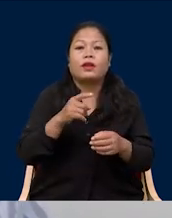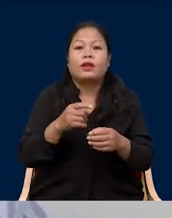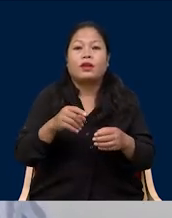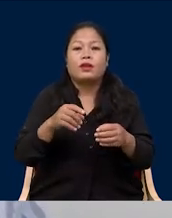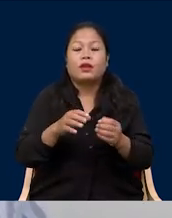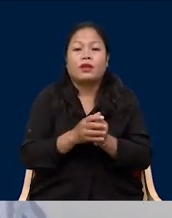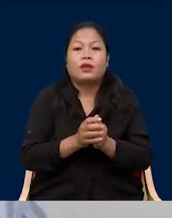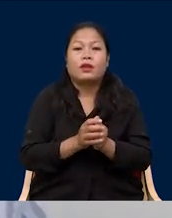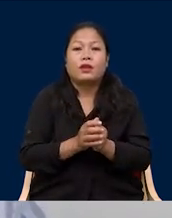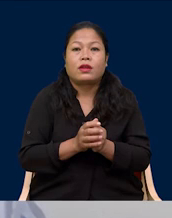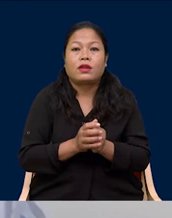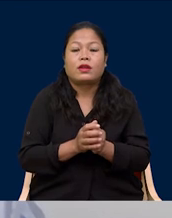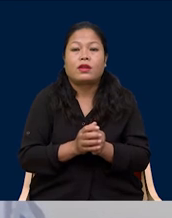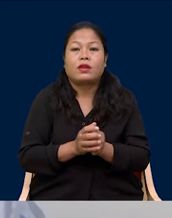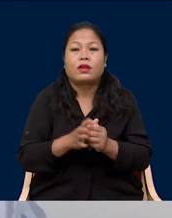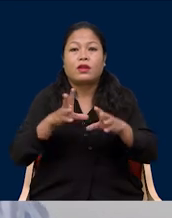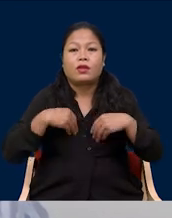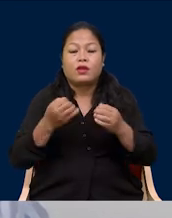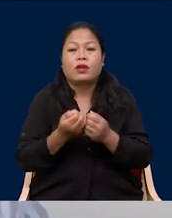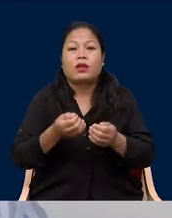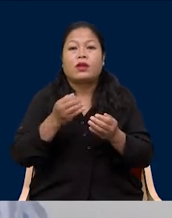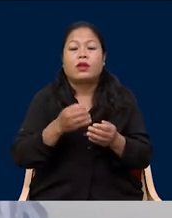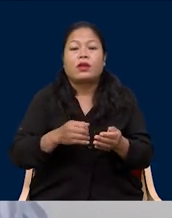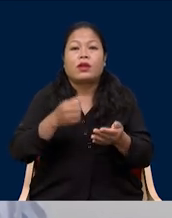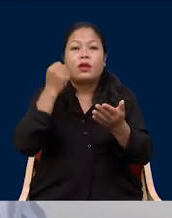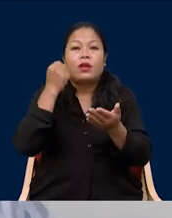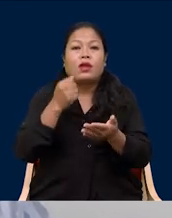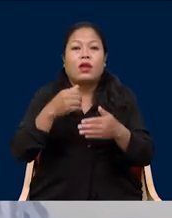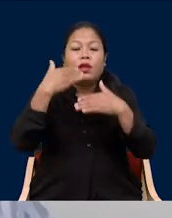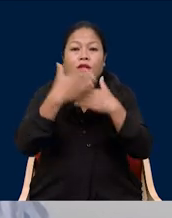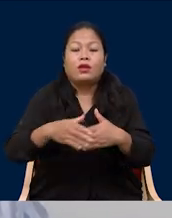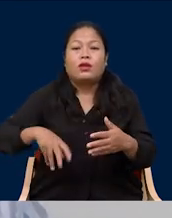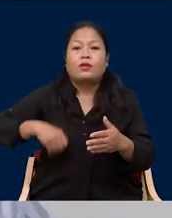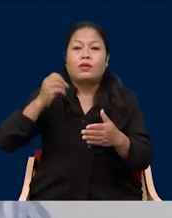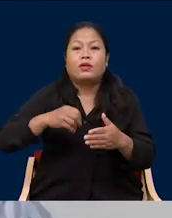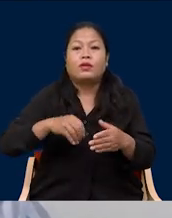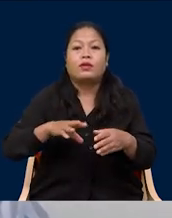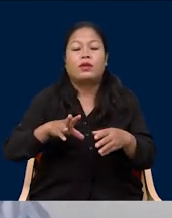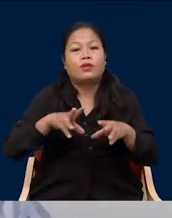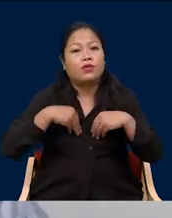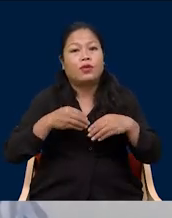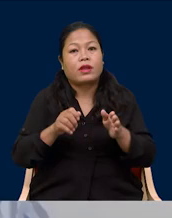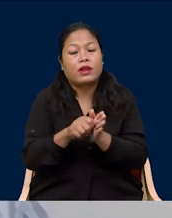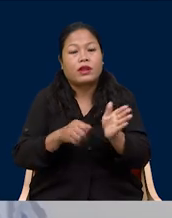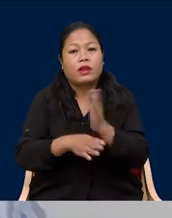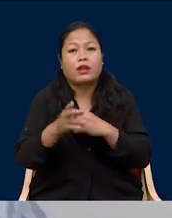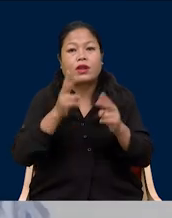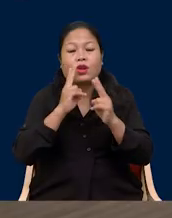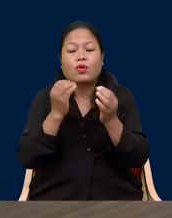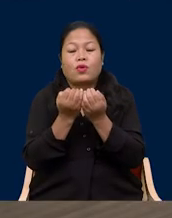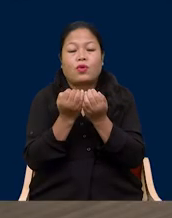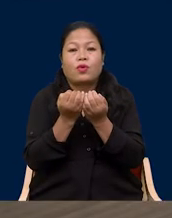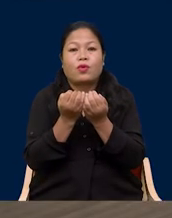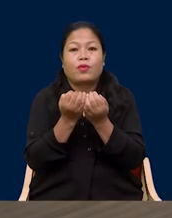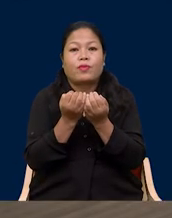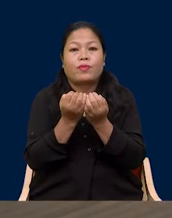कन्सल्टेसनदेखि लिएर त्यसलाई राइटअप गर्नेसम्मका कुरामा पनि त्यो मुद्दालाई चाहिँ हामीले चाहिँ आत्मसात गरेर लिएर हिँडेका छौँ र